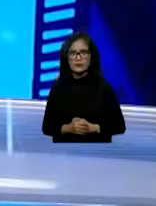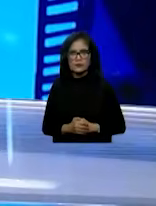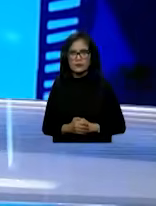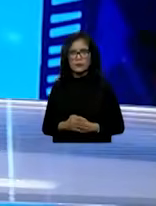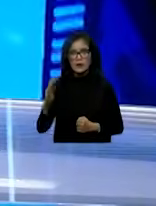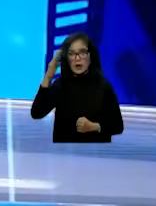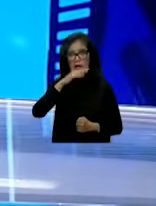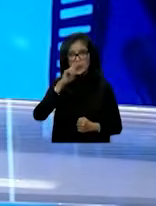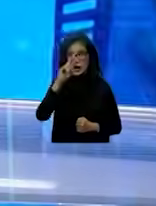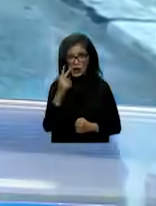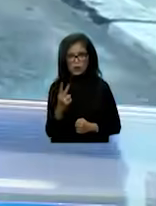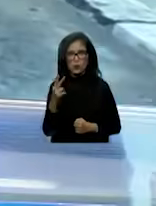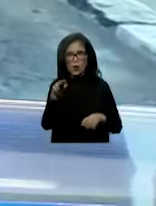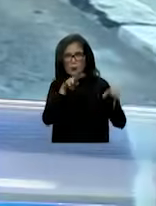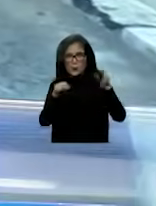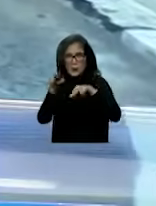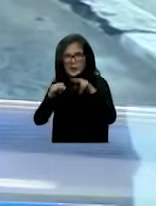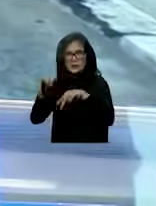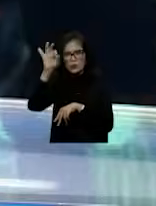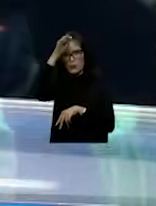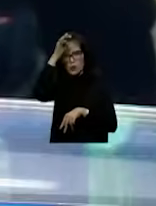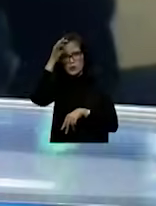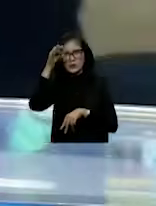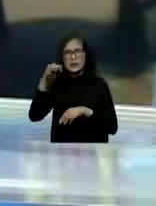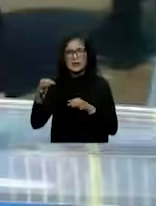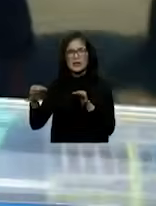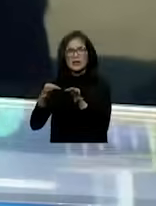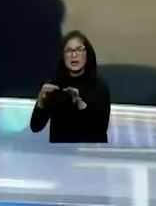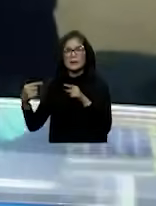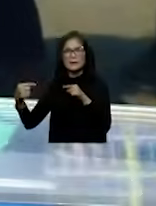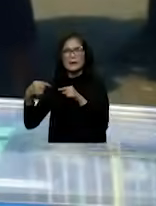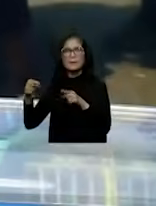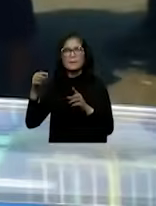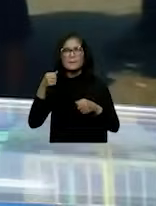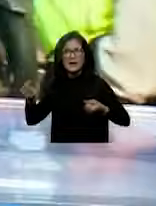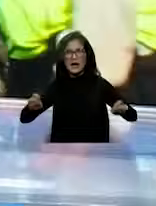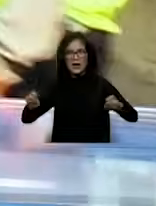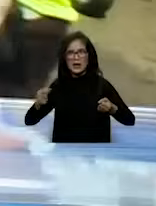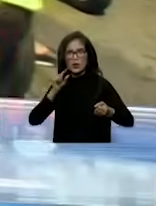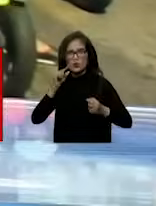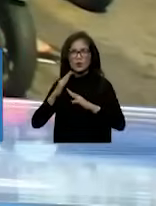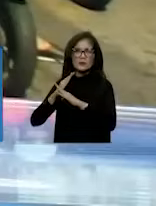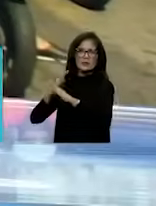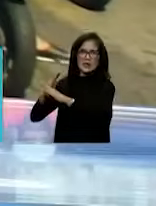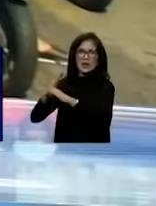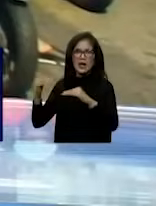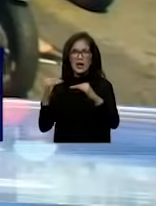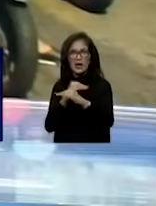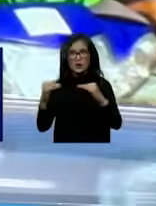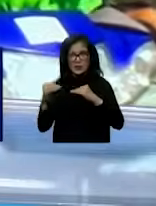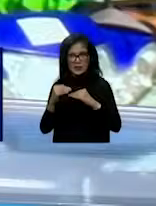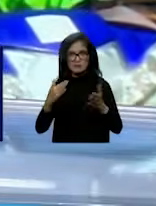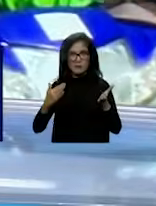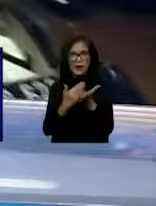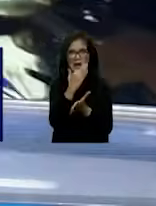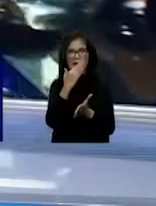Pada hari kedua operasi Patuh Jaya, polisi melakukan pendekatan persuasif pada pengendara untuk mencegah pelanggaran lalu lintas. Berikut adalah laporan Giselia